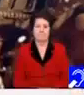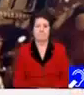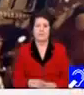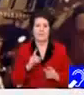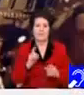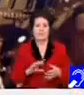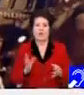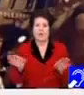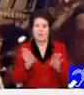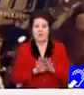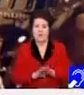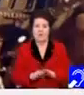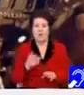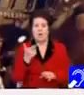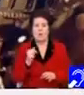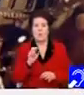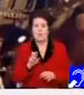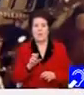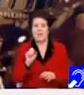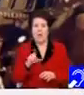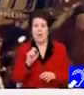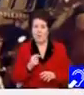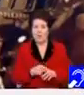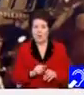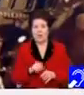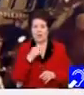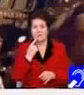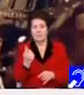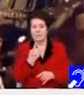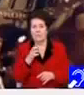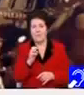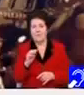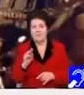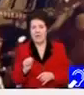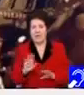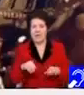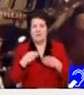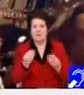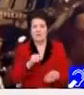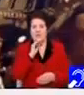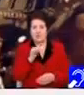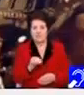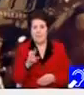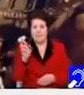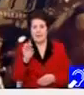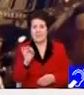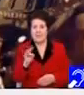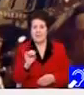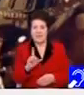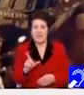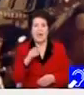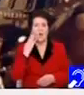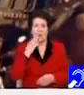Nici nu s-au încheiat Globurile de Aur, că se fac nominalizări pentru premiile BAFTA acordate de Academia de Film Britanică.